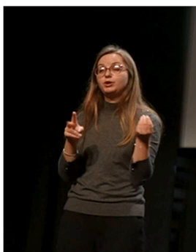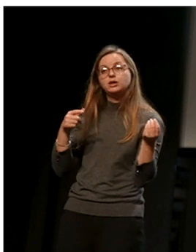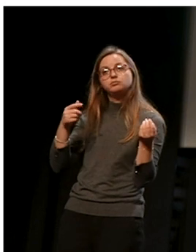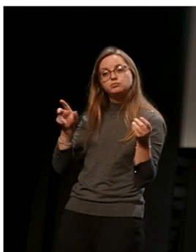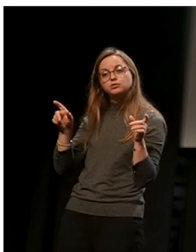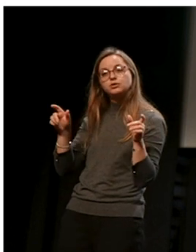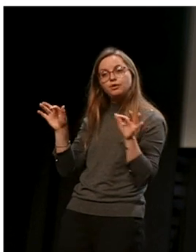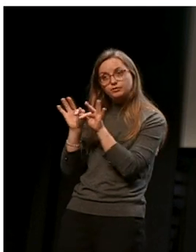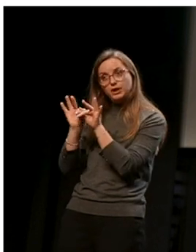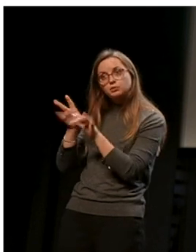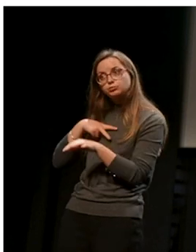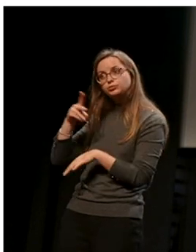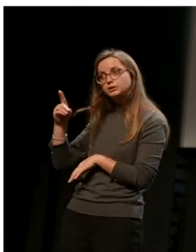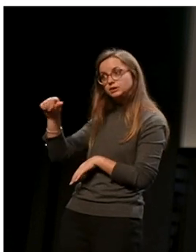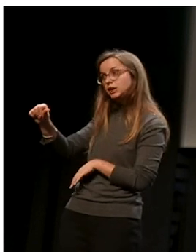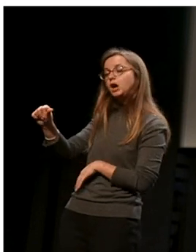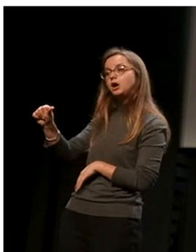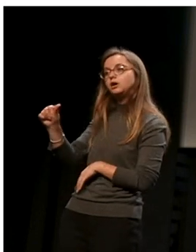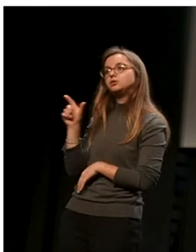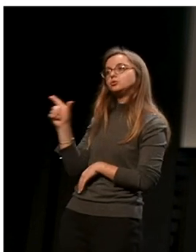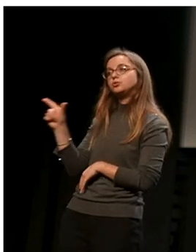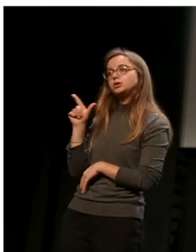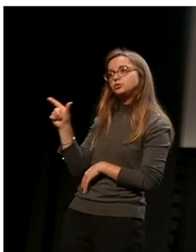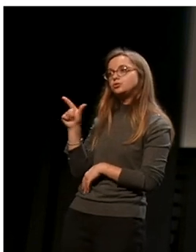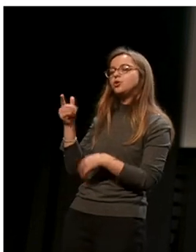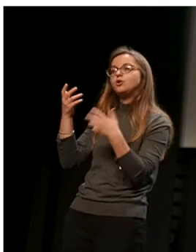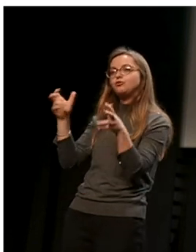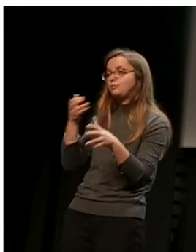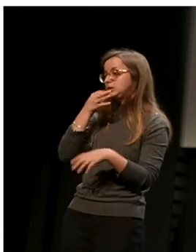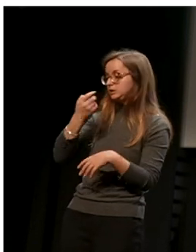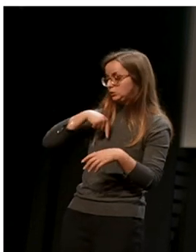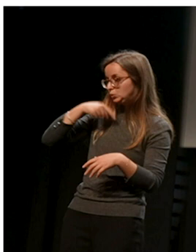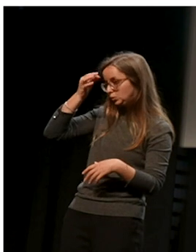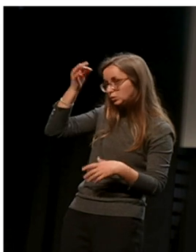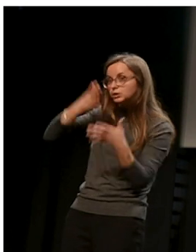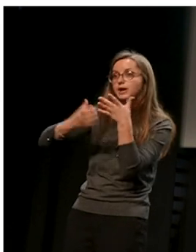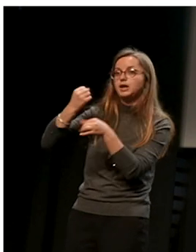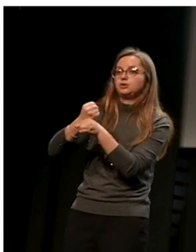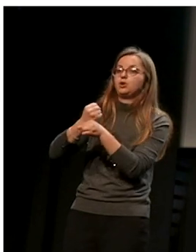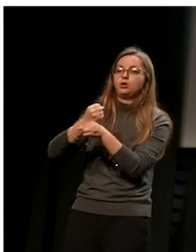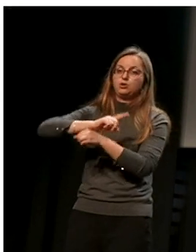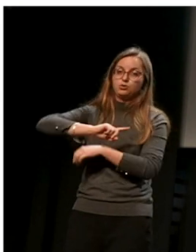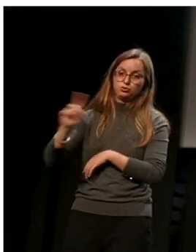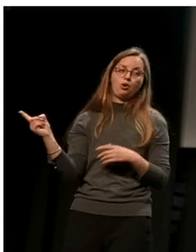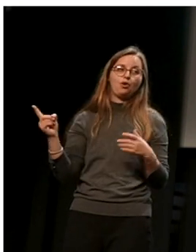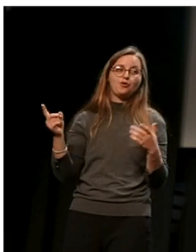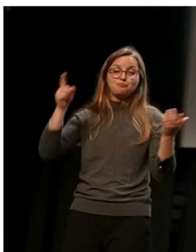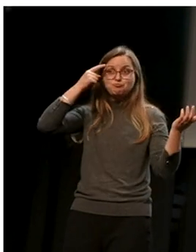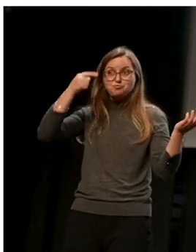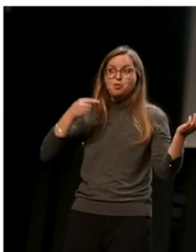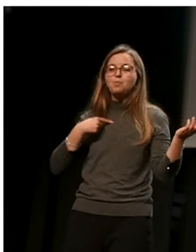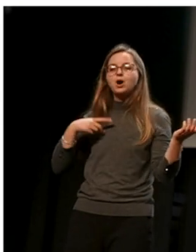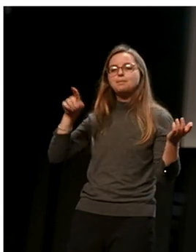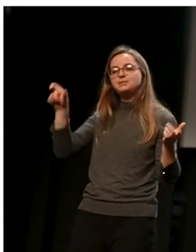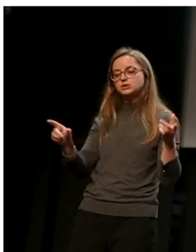Loïc, mon frère, et moi-même, on se place en créateur, en fait. On est un DA pour moi, mais c'est notre façon de voir. Il n'est